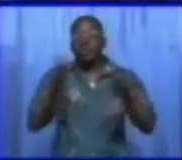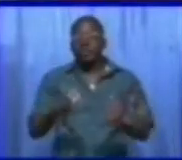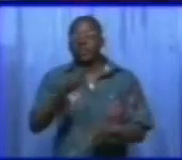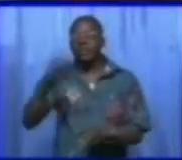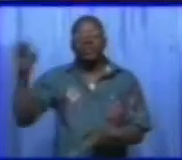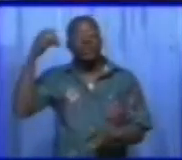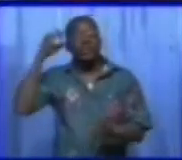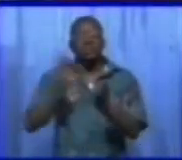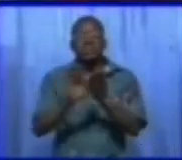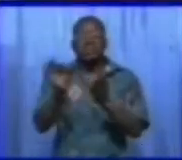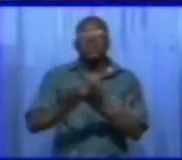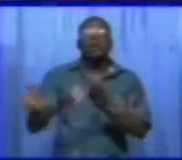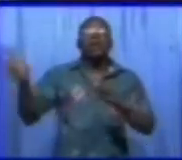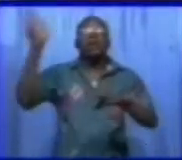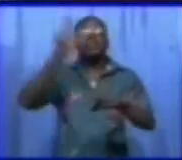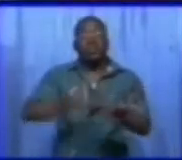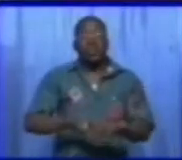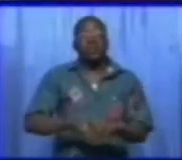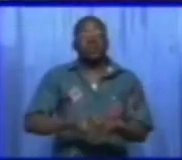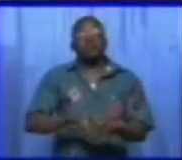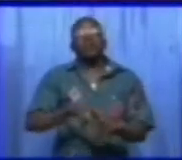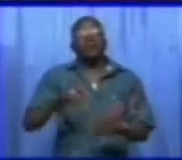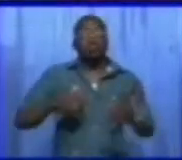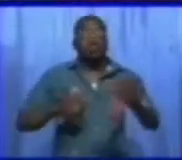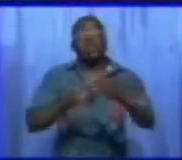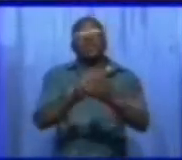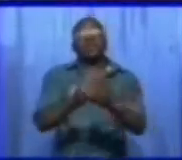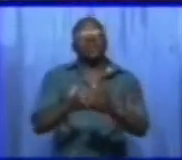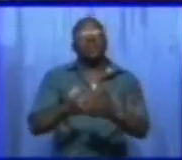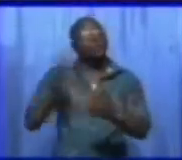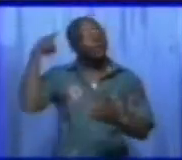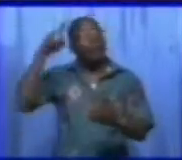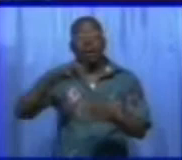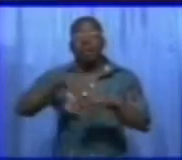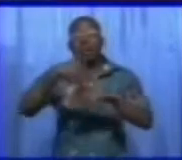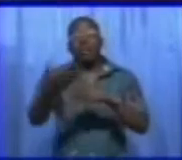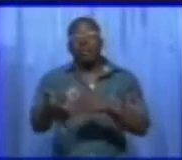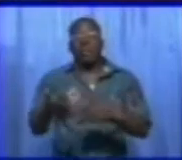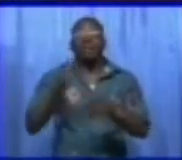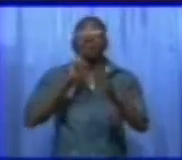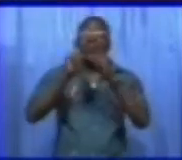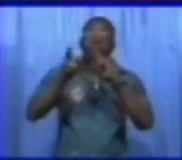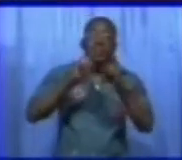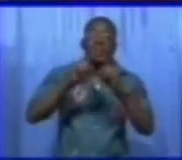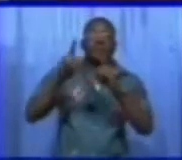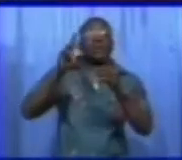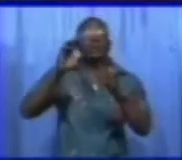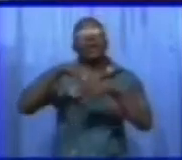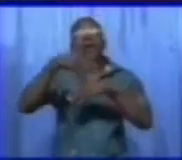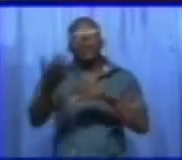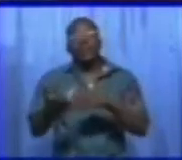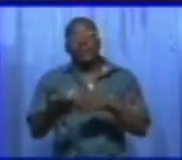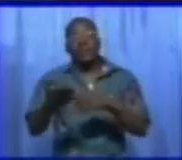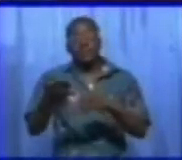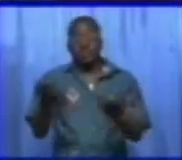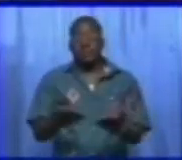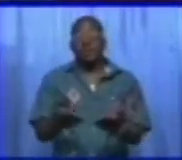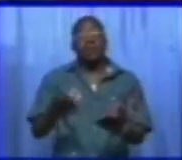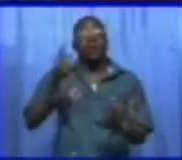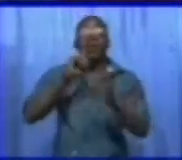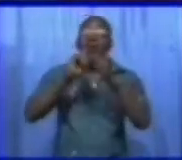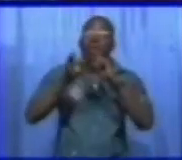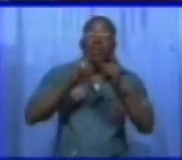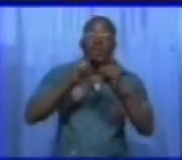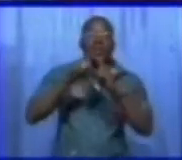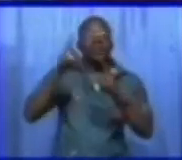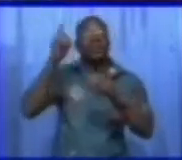pour lui? Quelles sont les implications? Et j'y arrive. En effet, après, on va lui parler de... Après la rétrospective, on va lui parler de